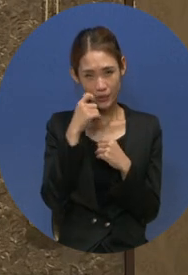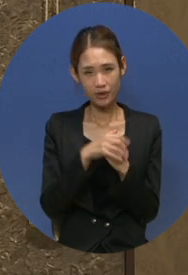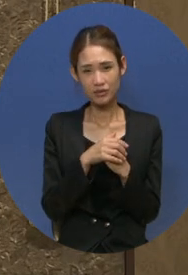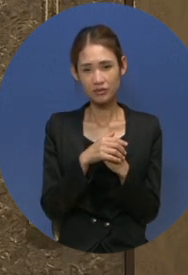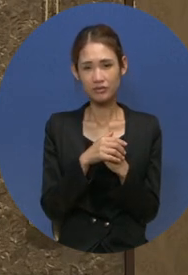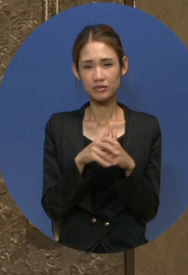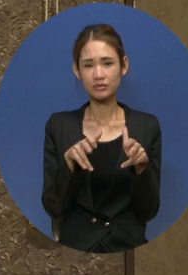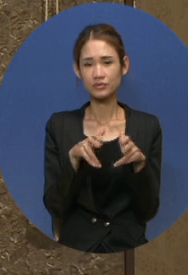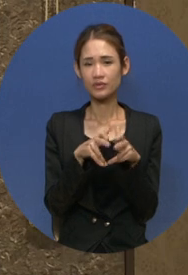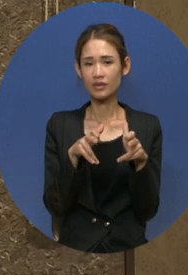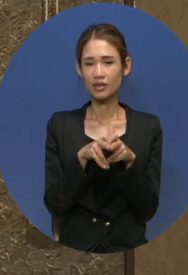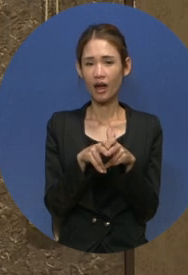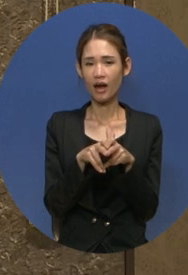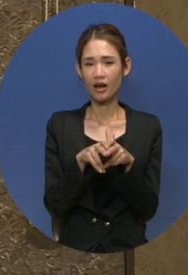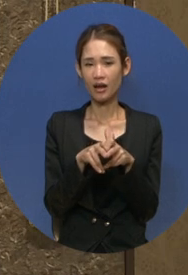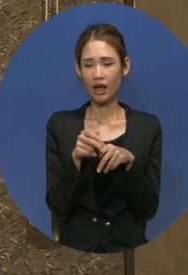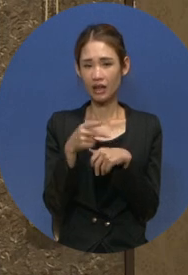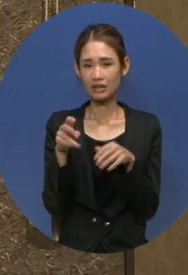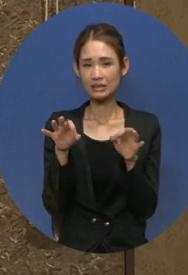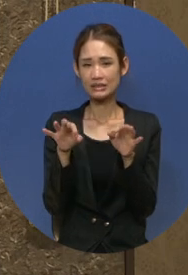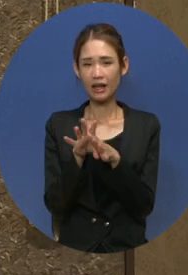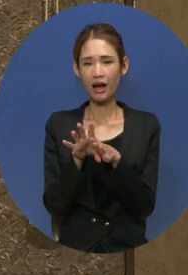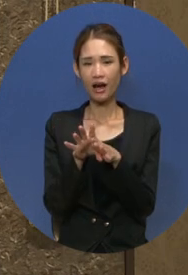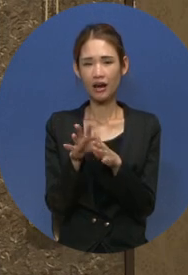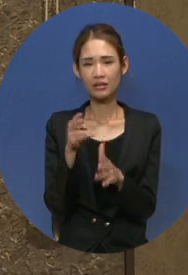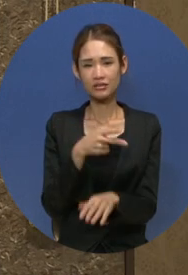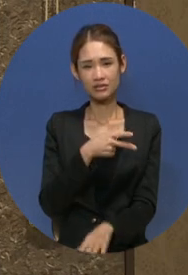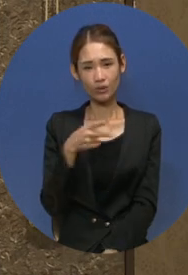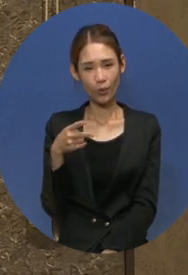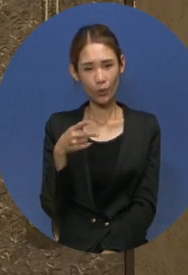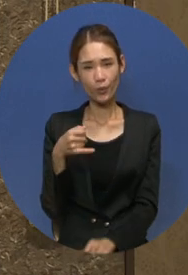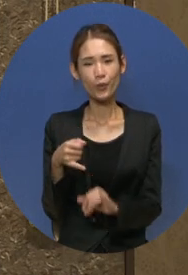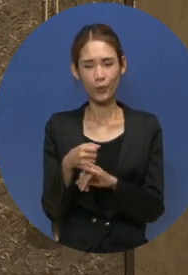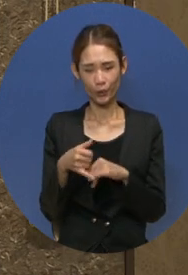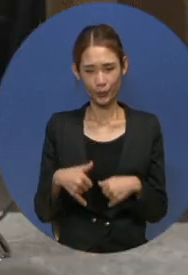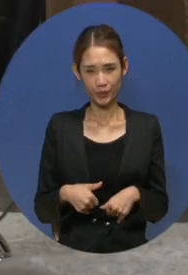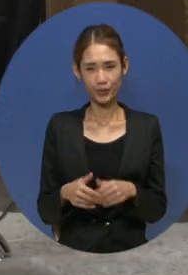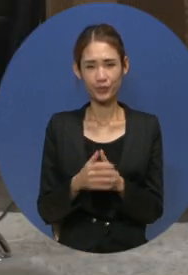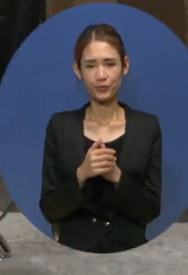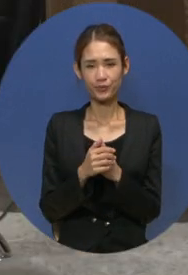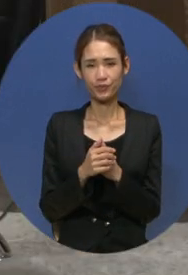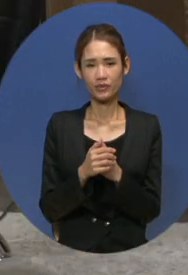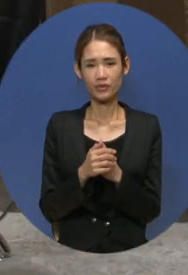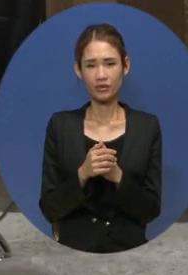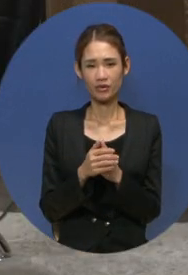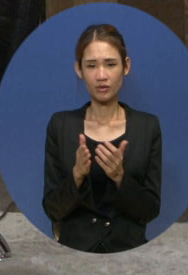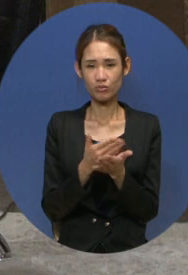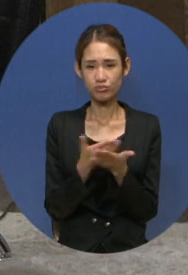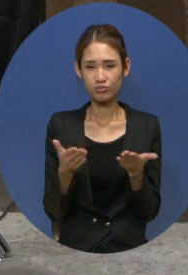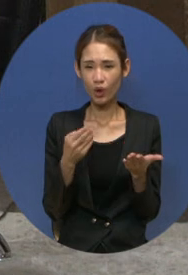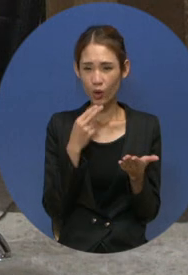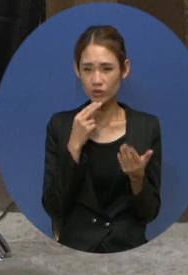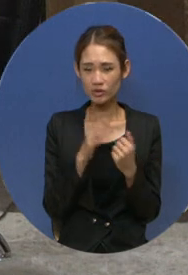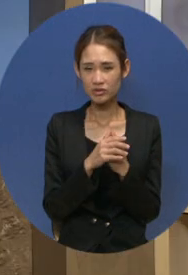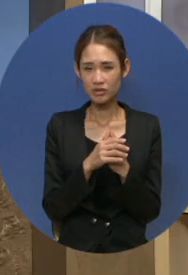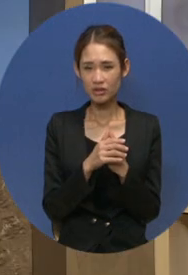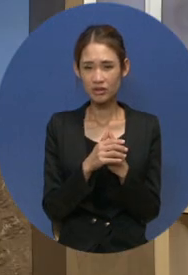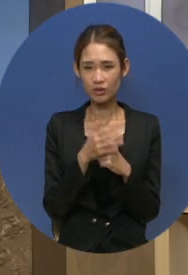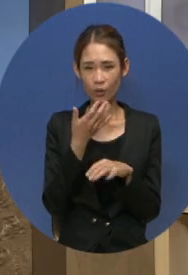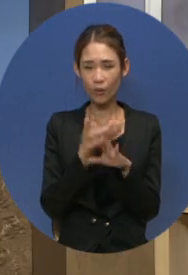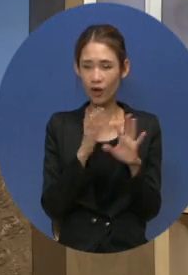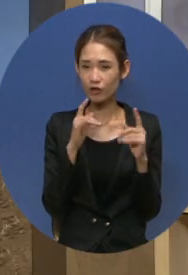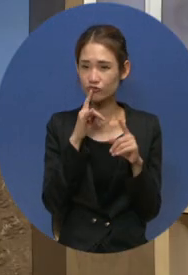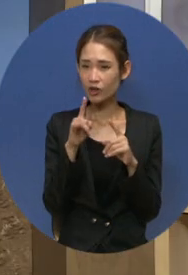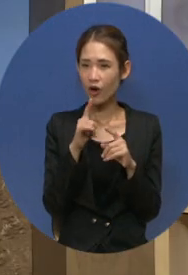이 장애를 없애는 거, 장벽을 없애는 게 네. 저희가 이제 해야 되는 일이죠. 예. 그러니까 무분별하게 사용되는 좀 외래어나 좀